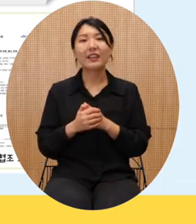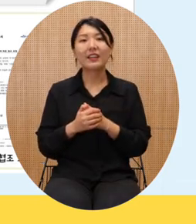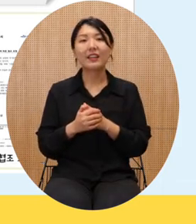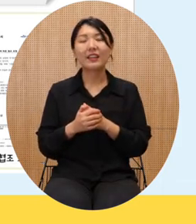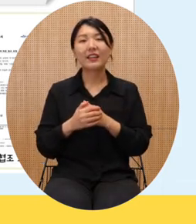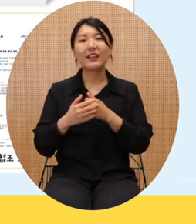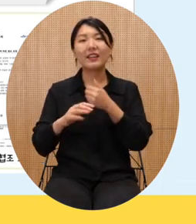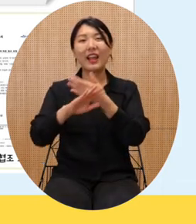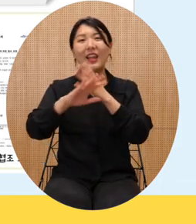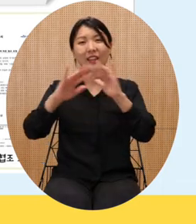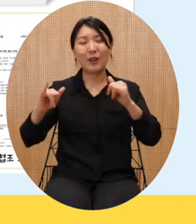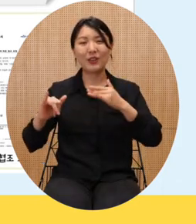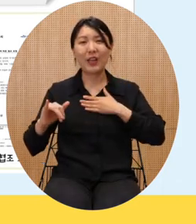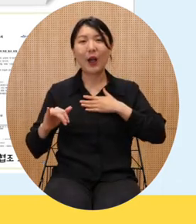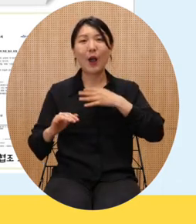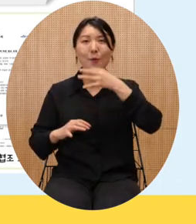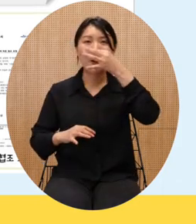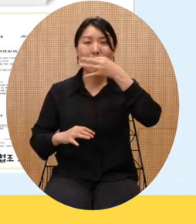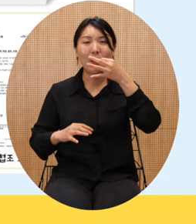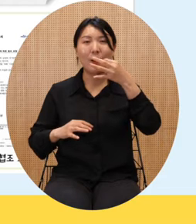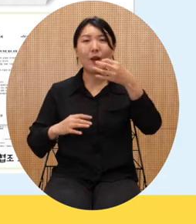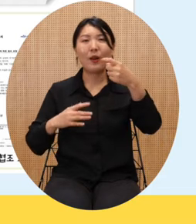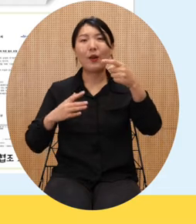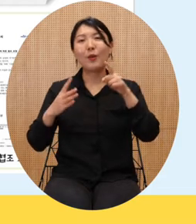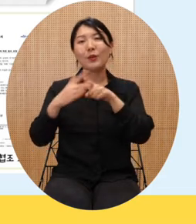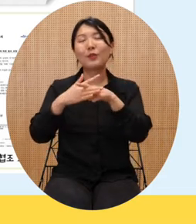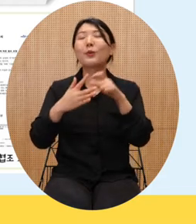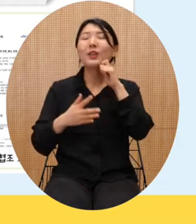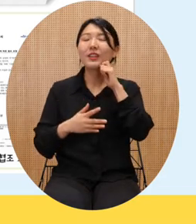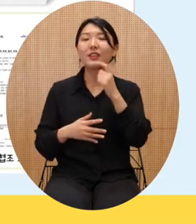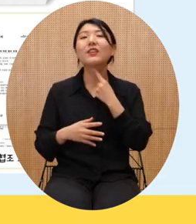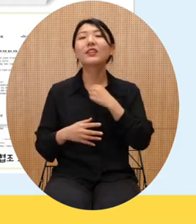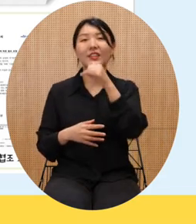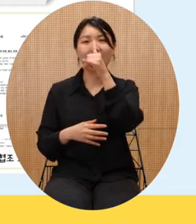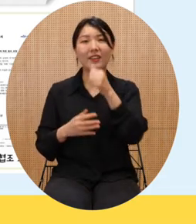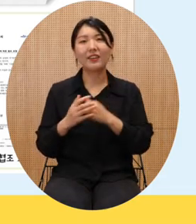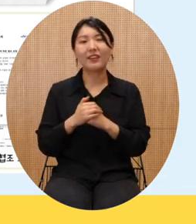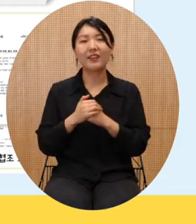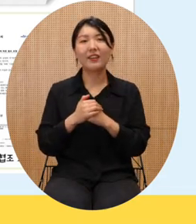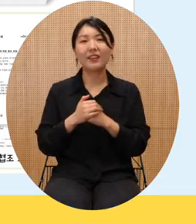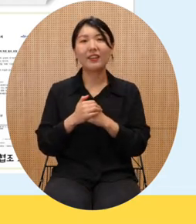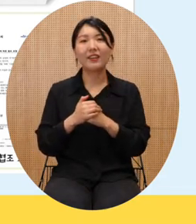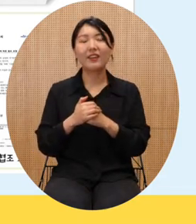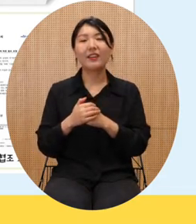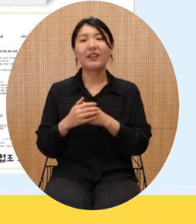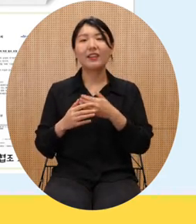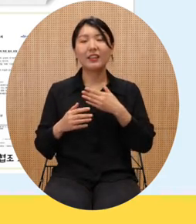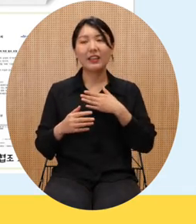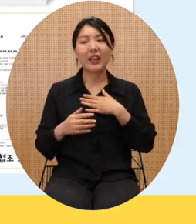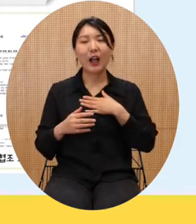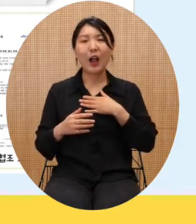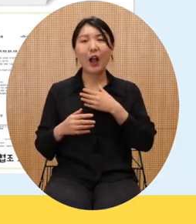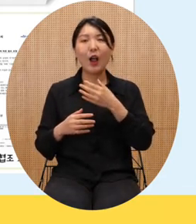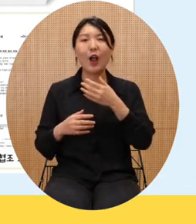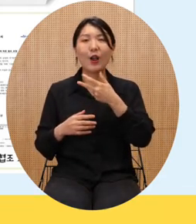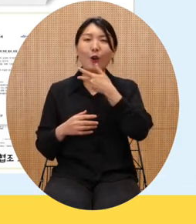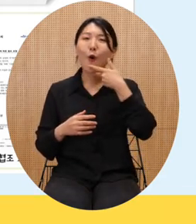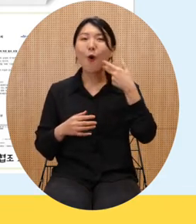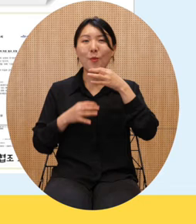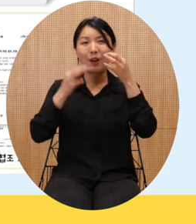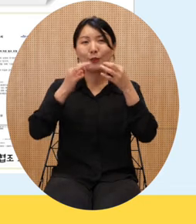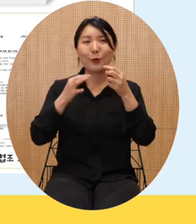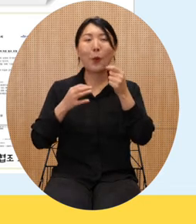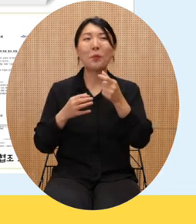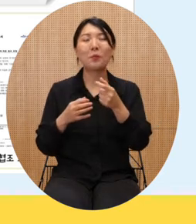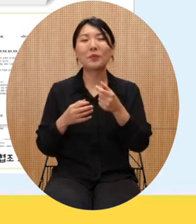제가 상대방이 못 들은 경험이 있어요. 내 영어 발음을 상대방이 못 알아듣더라고요. 그래가지고 영어 발음을 웬만하면 안